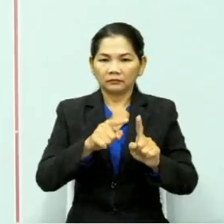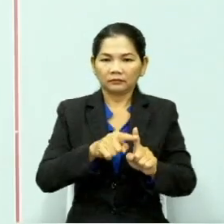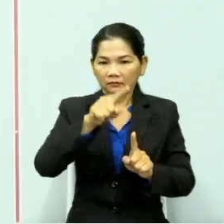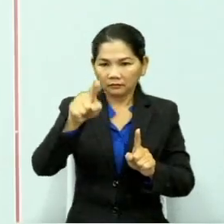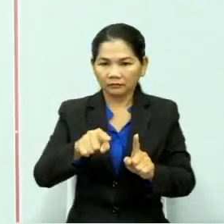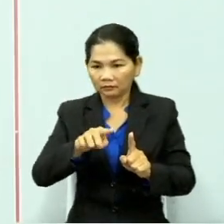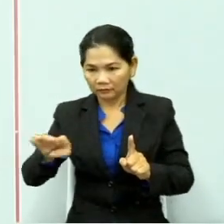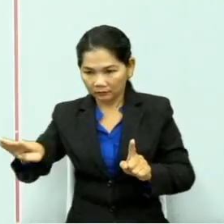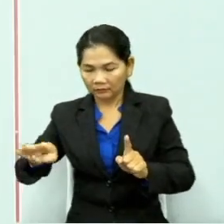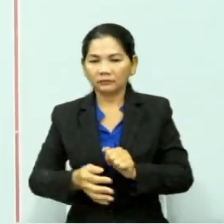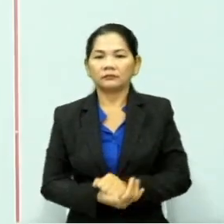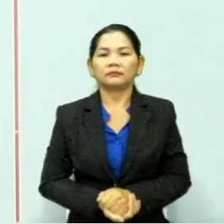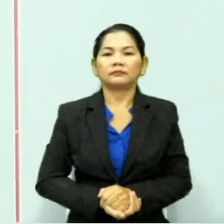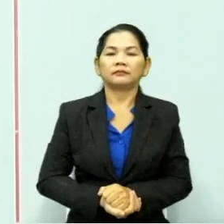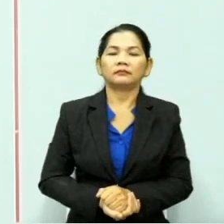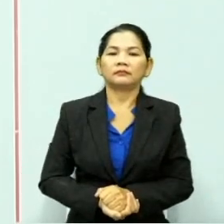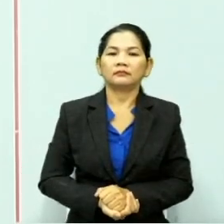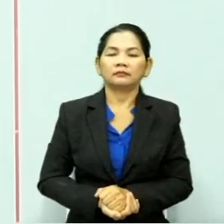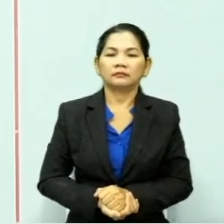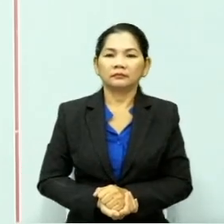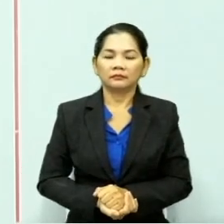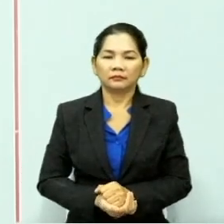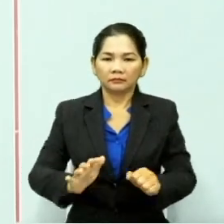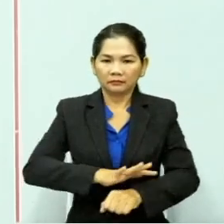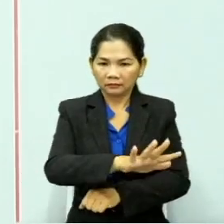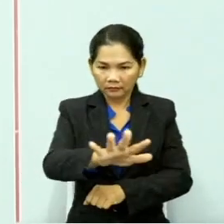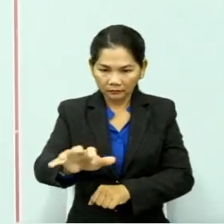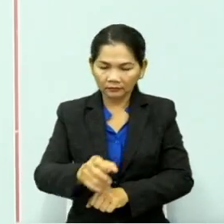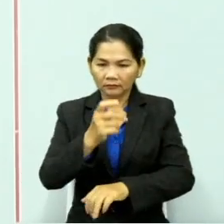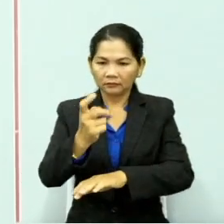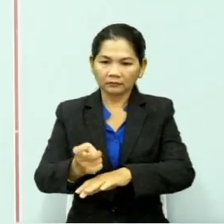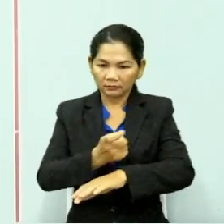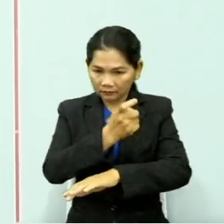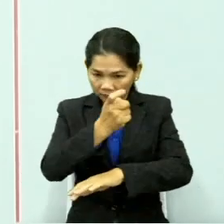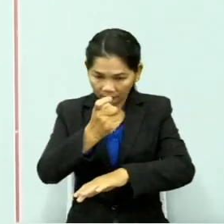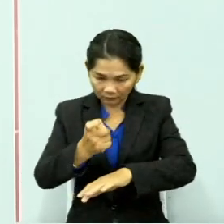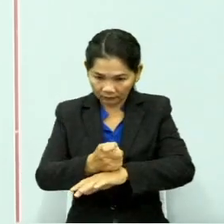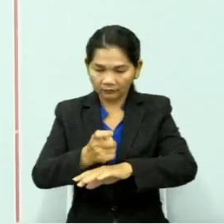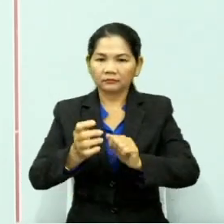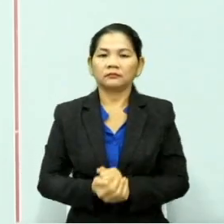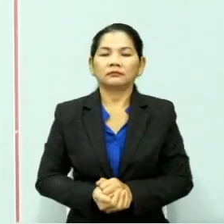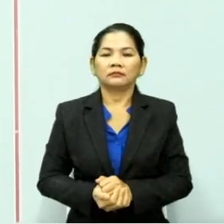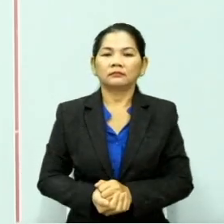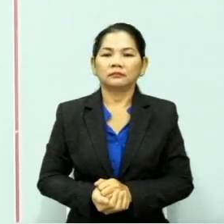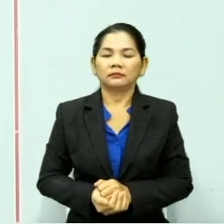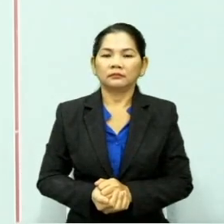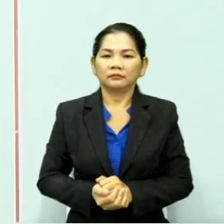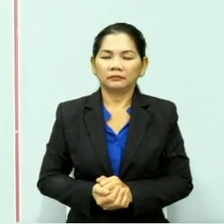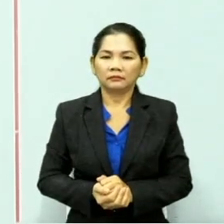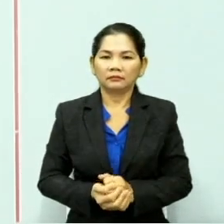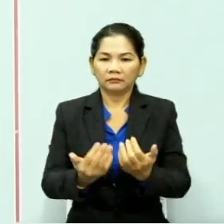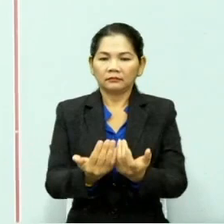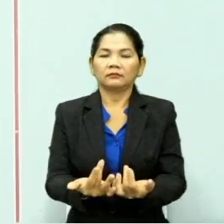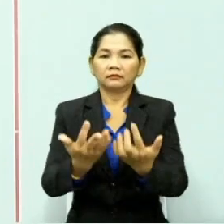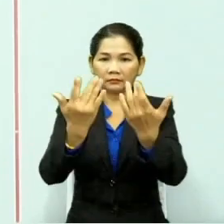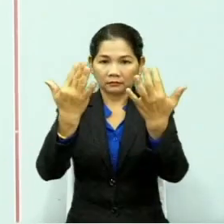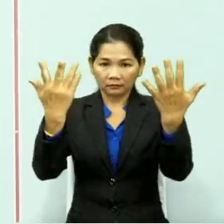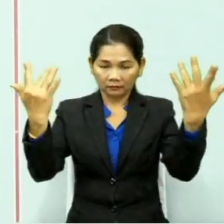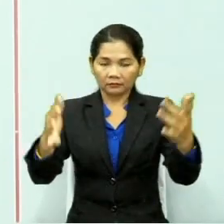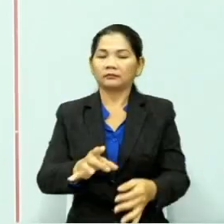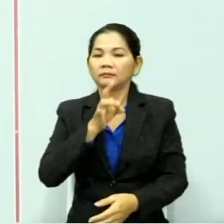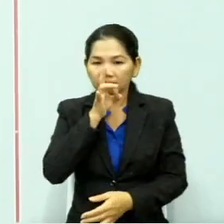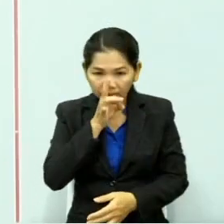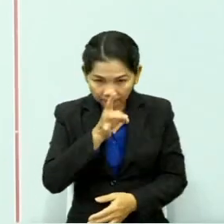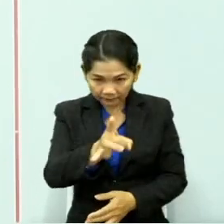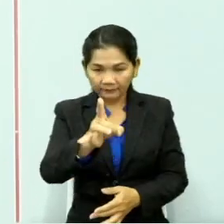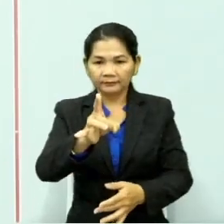kẹ tệ cầm bôi chìa rồi xóm bố pra